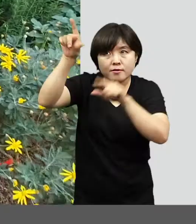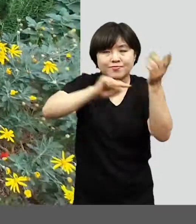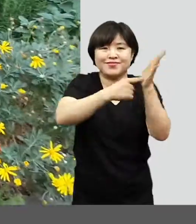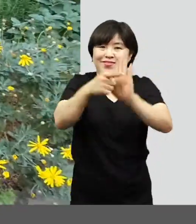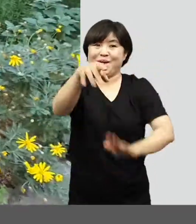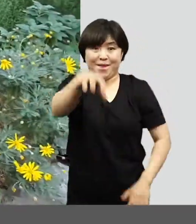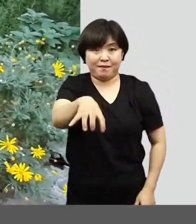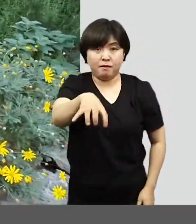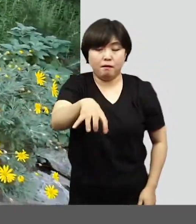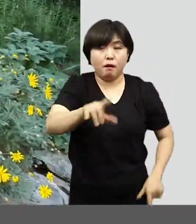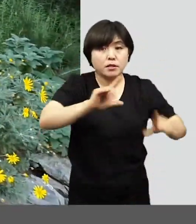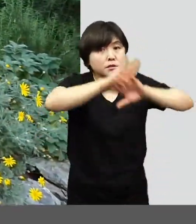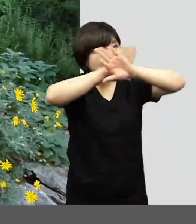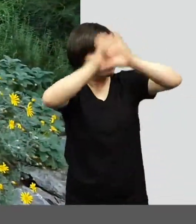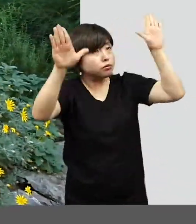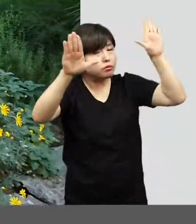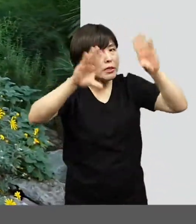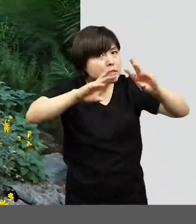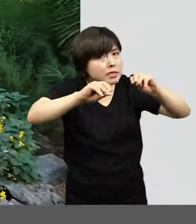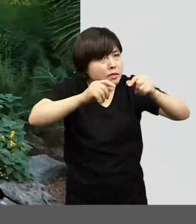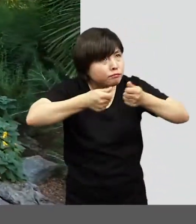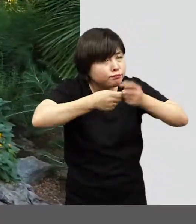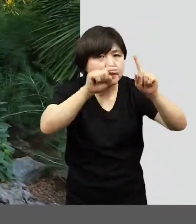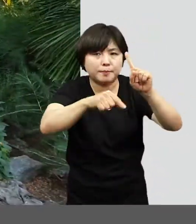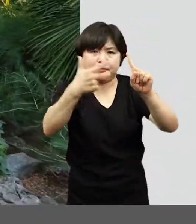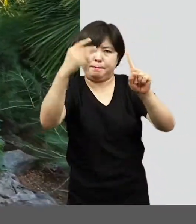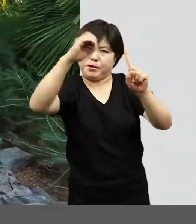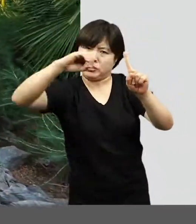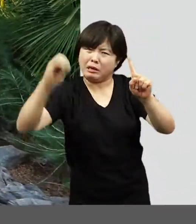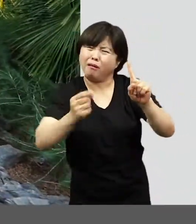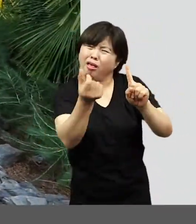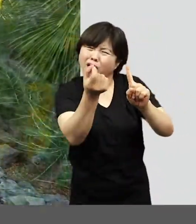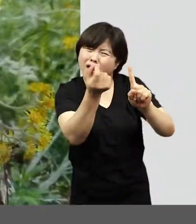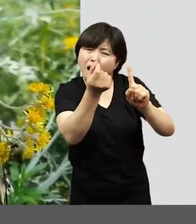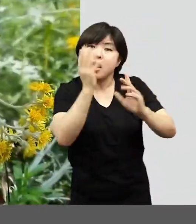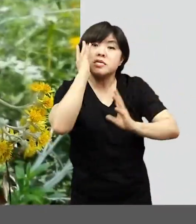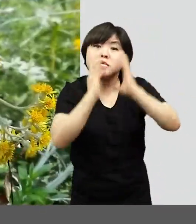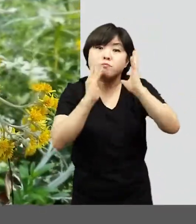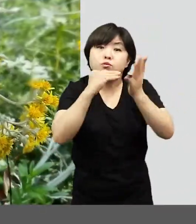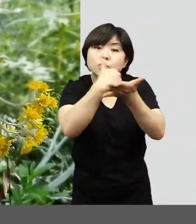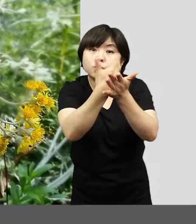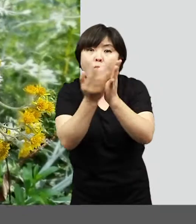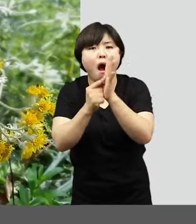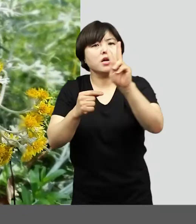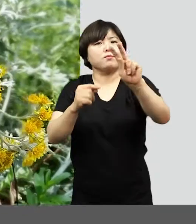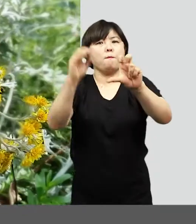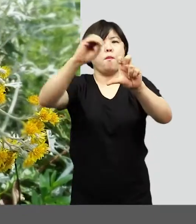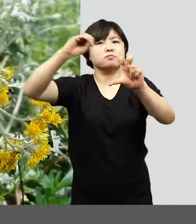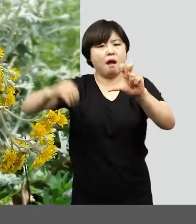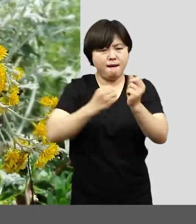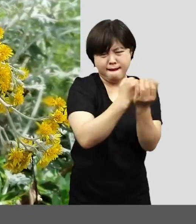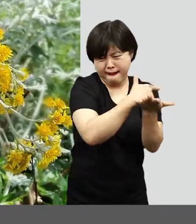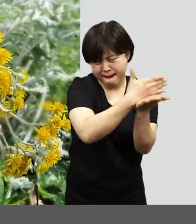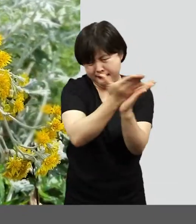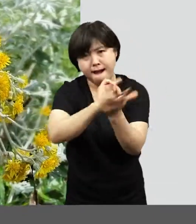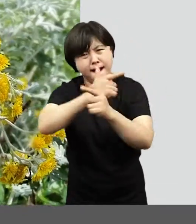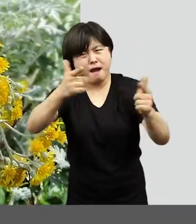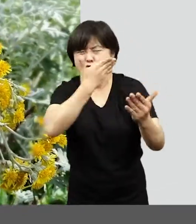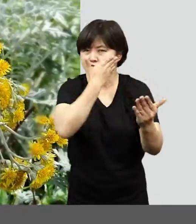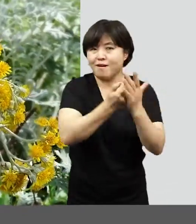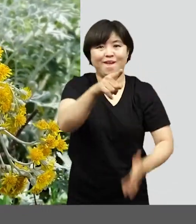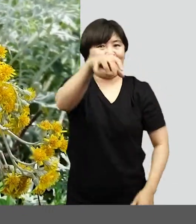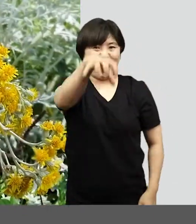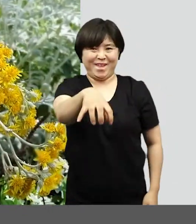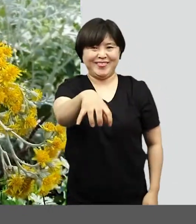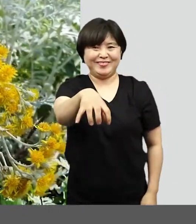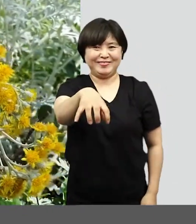지중해성 기후 지역은 육지 면적의 1.7%에 불과하지만 전세계 식물종의 약 25%를 차지하고 있는